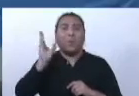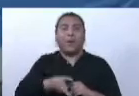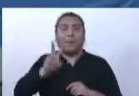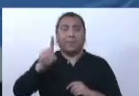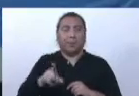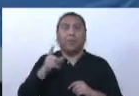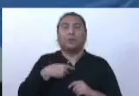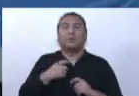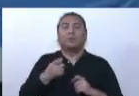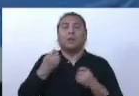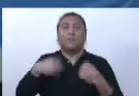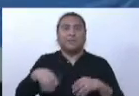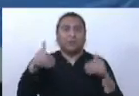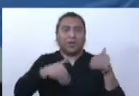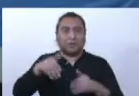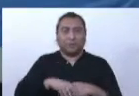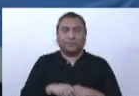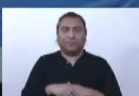Se lanza la votación.